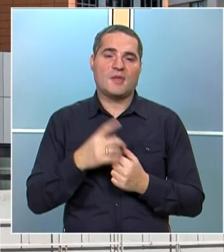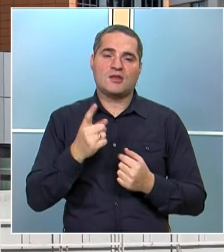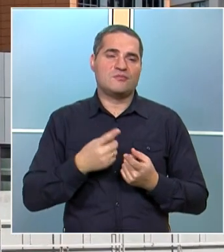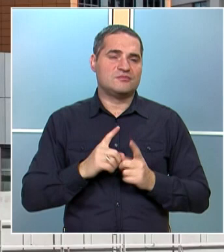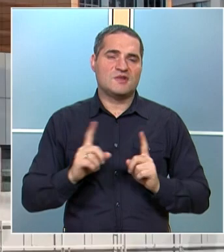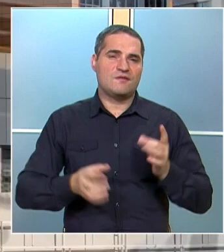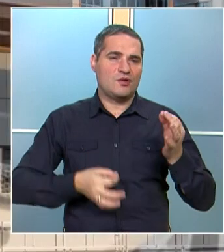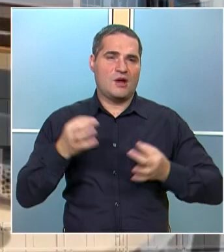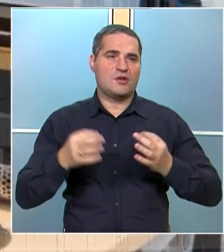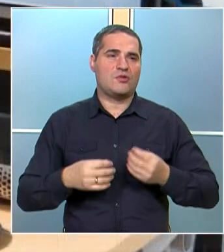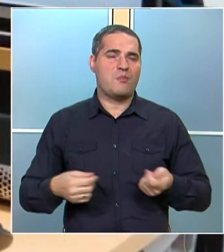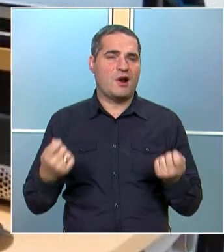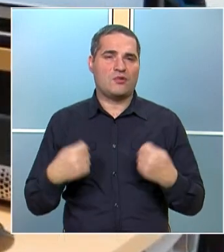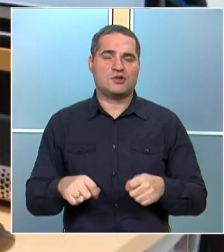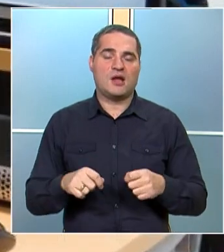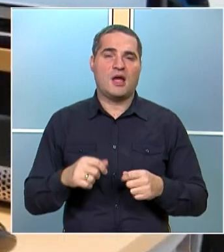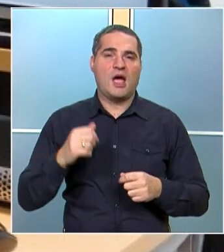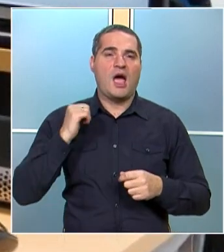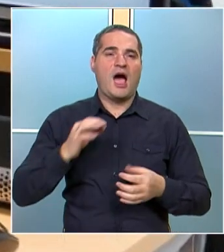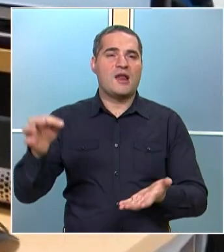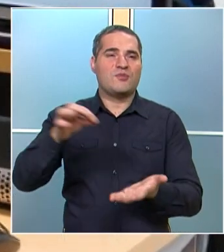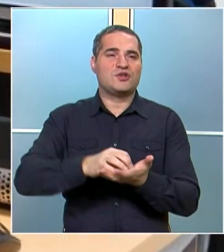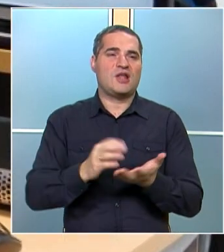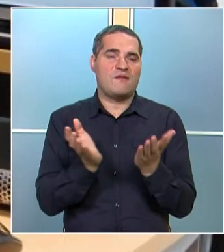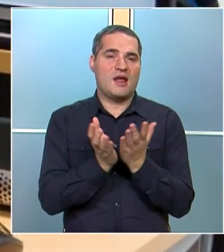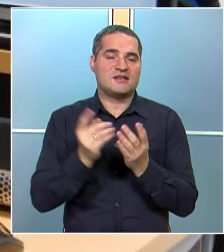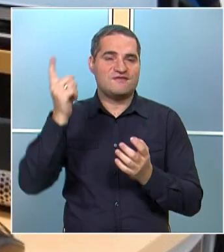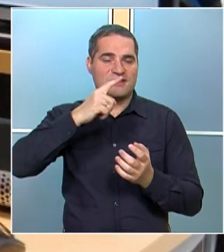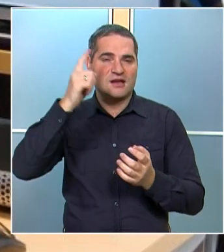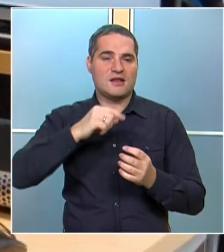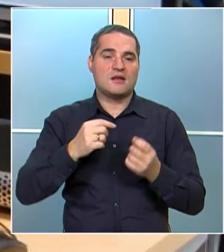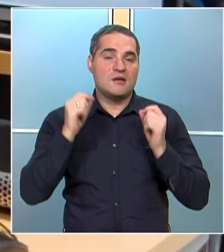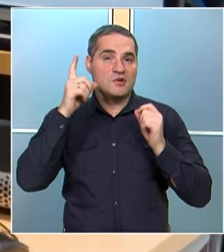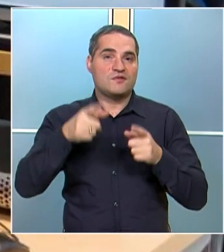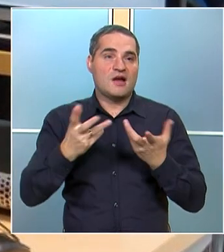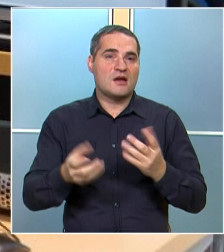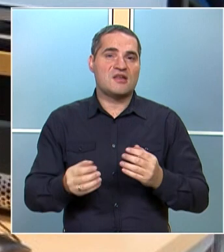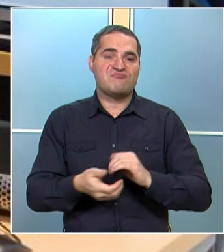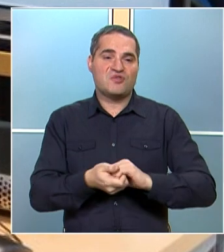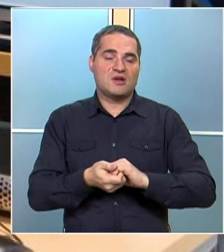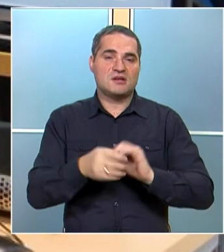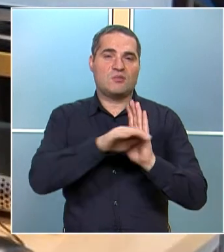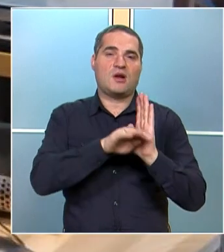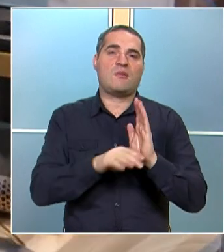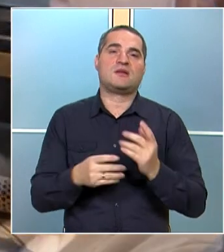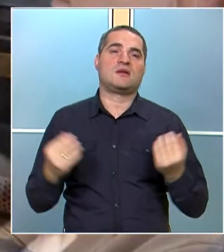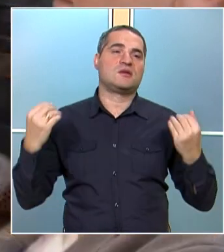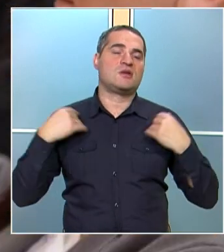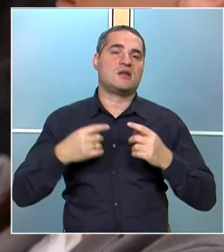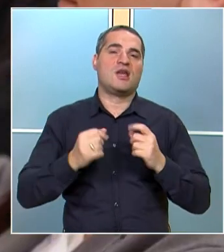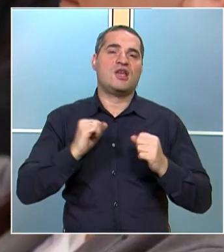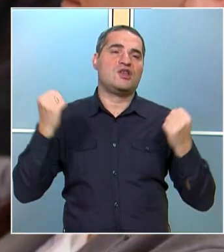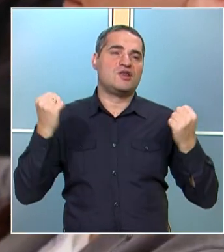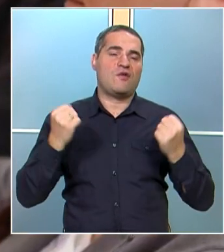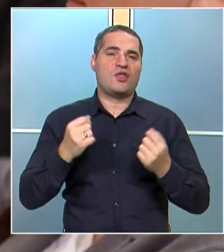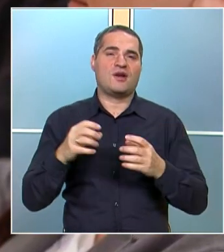невероятно приключение. Ана посещава лекции всеки ден. Впечатлена е от това как е организирана програмата на студентите и от самия живот в